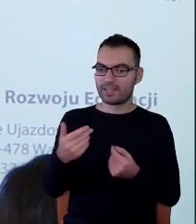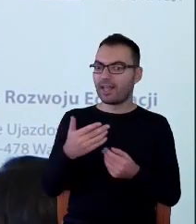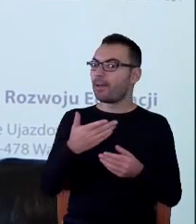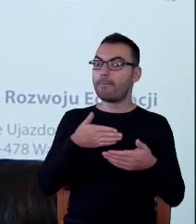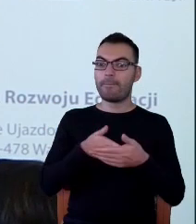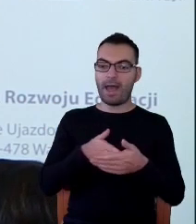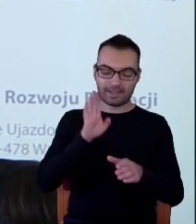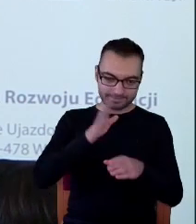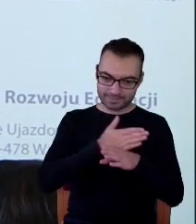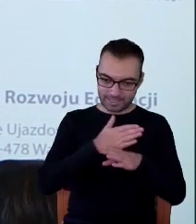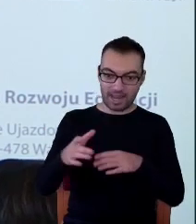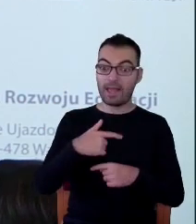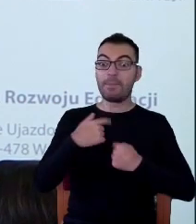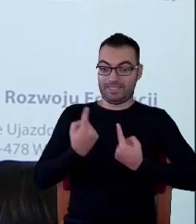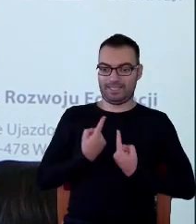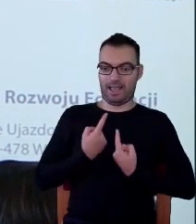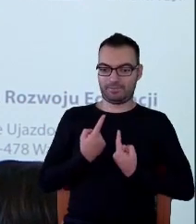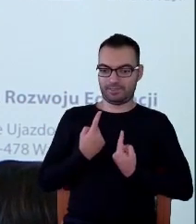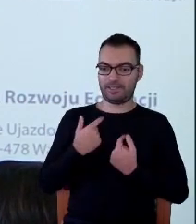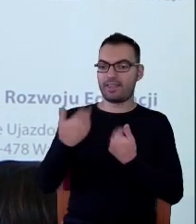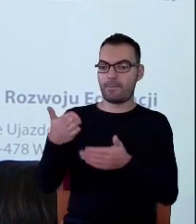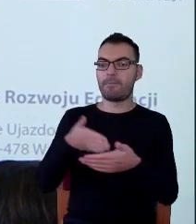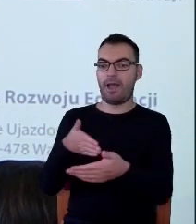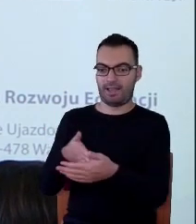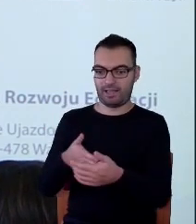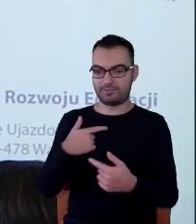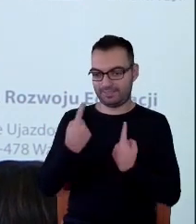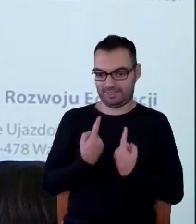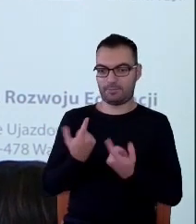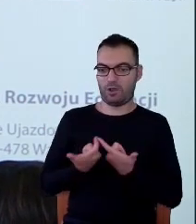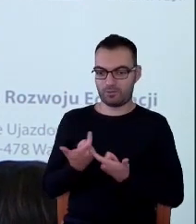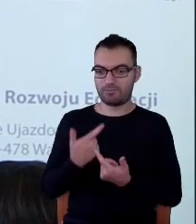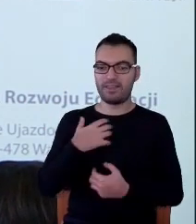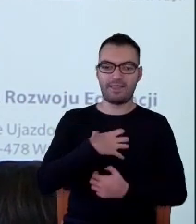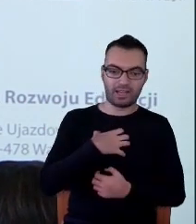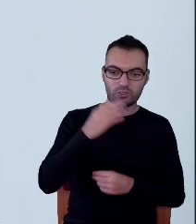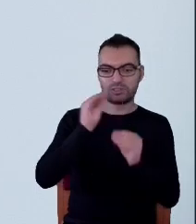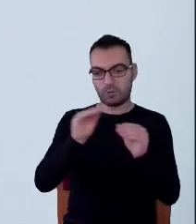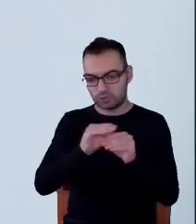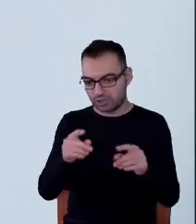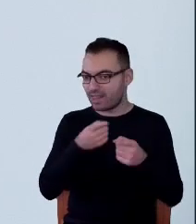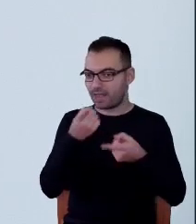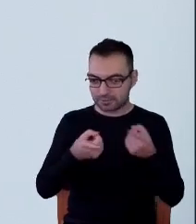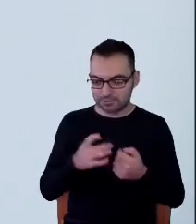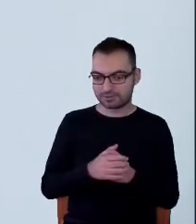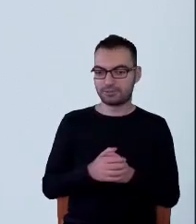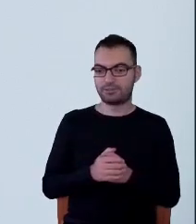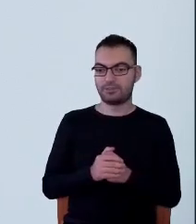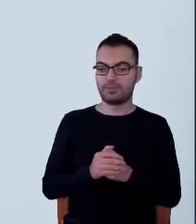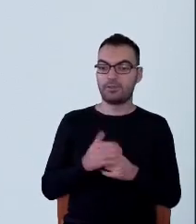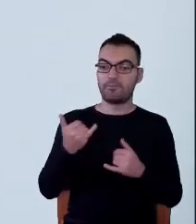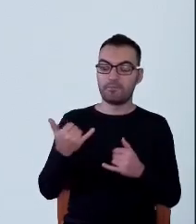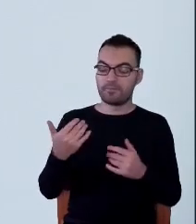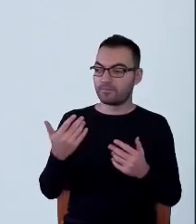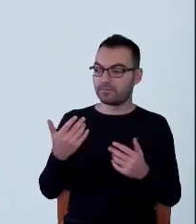tych barier, które sami stwarzamy jako nauczyciele, jako dyrektorzy szkół, być może jako organy prowadzące